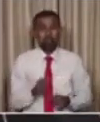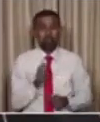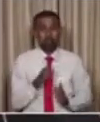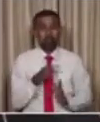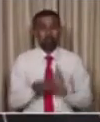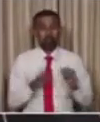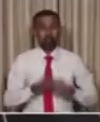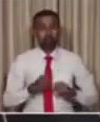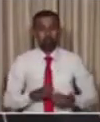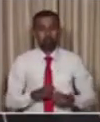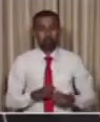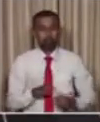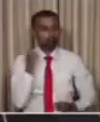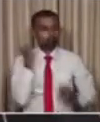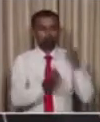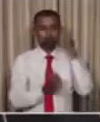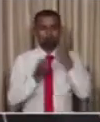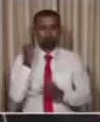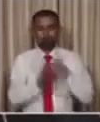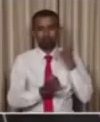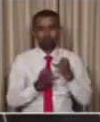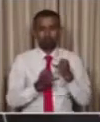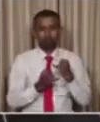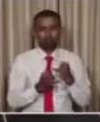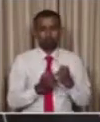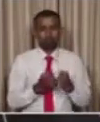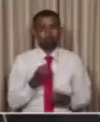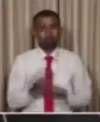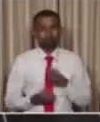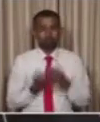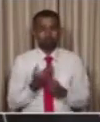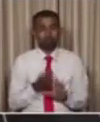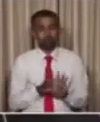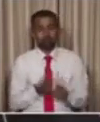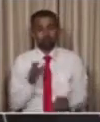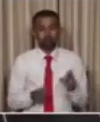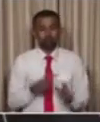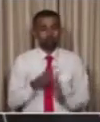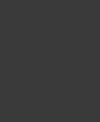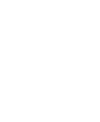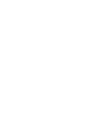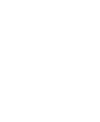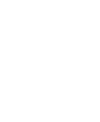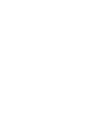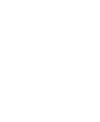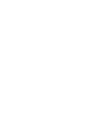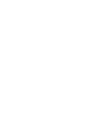උනේ කියන එක ගැන එකිනෙකාට චෝදනා කරමින් යමින් අසහනයට පත් වෙමින් තරුණ පරම්පරාවට රටේ පාවීම විතරයි වෙන්නේ.